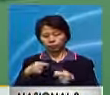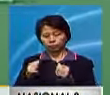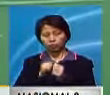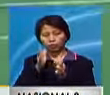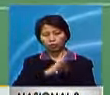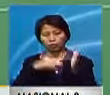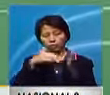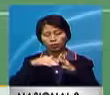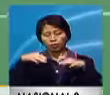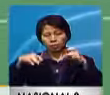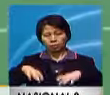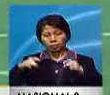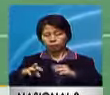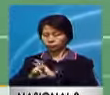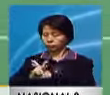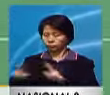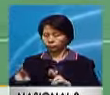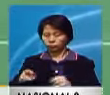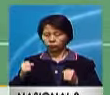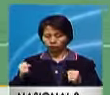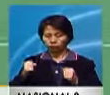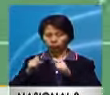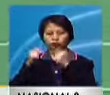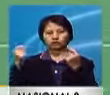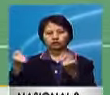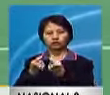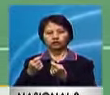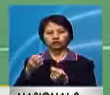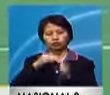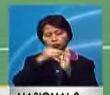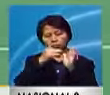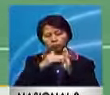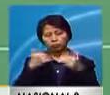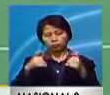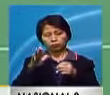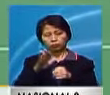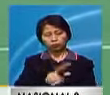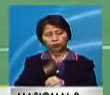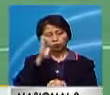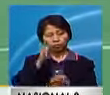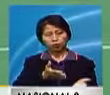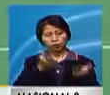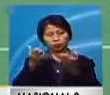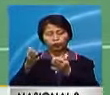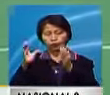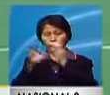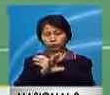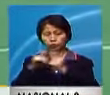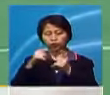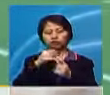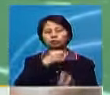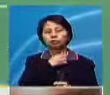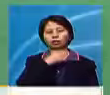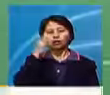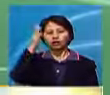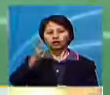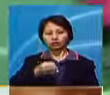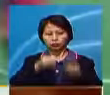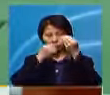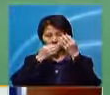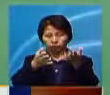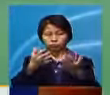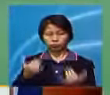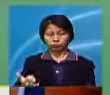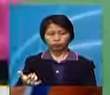Zealand dan Australia sebagai persediaan memantapkan pasukan, senarai penuh pemain kebangsaan yang akan membawa cabaran negara ke Ipoh akan diumumkan hari